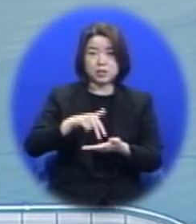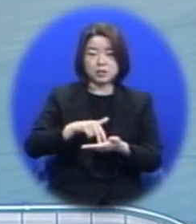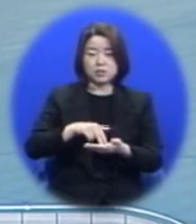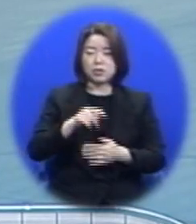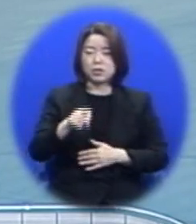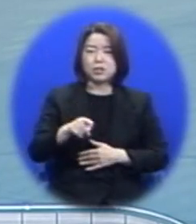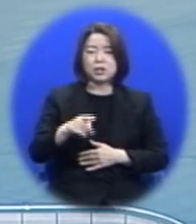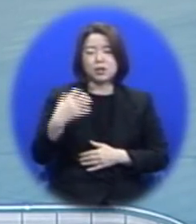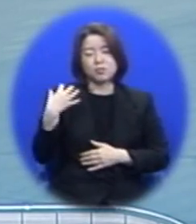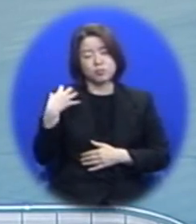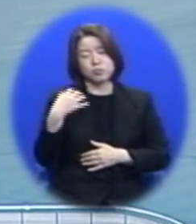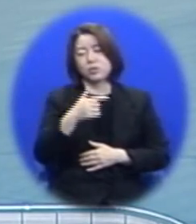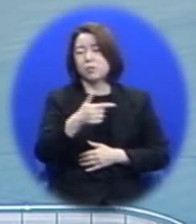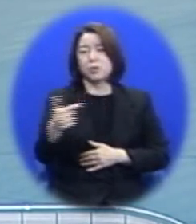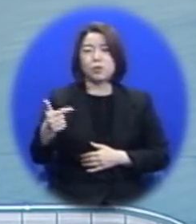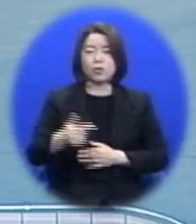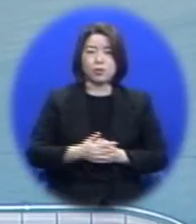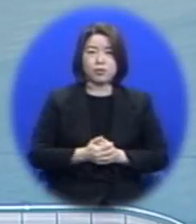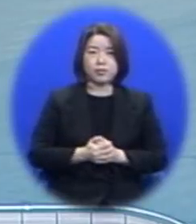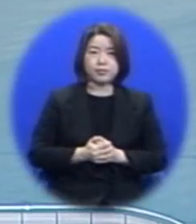참 부담스럽습니다.